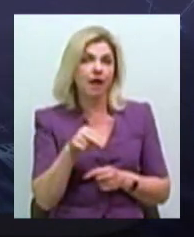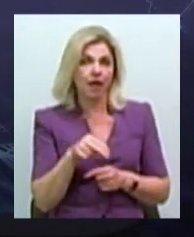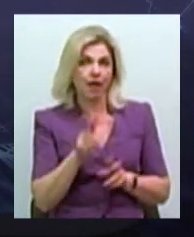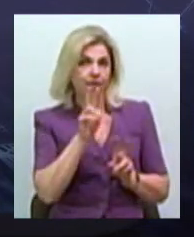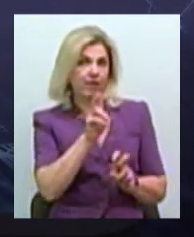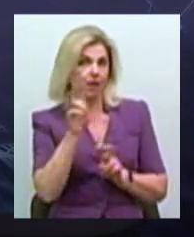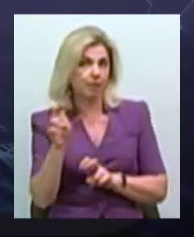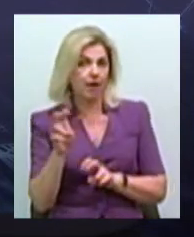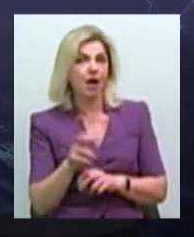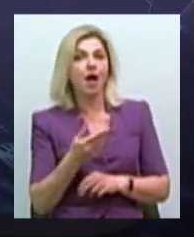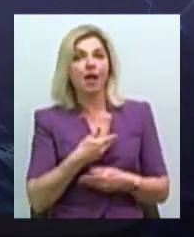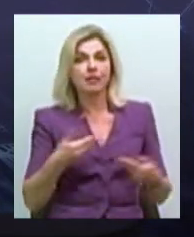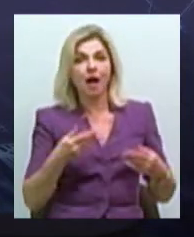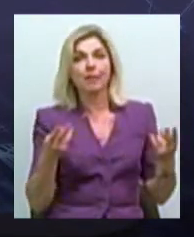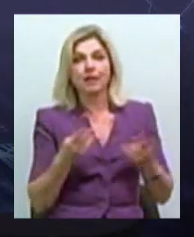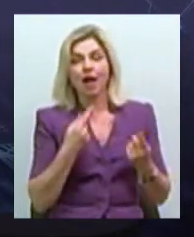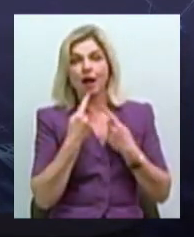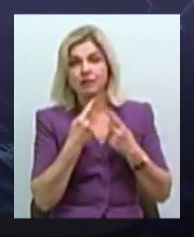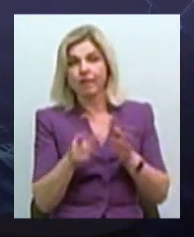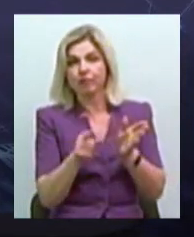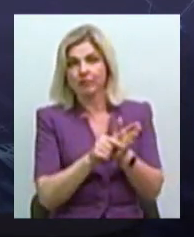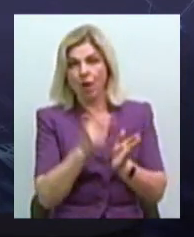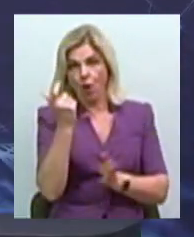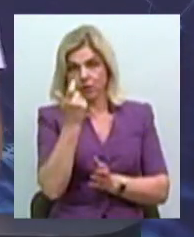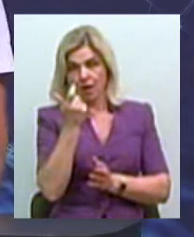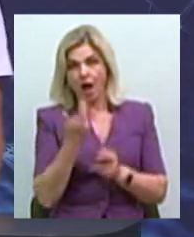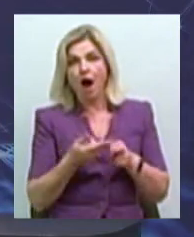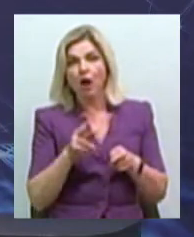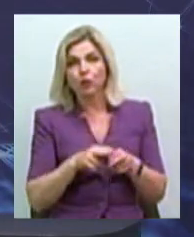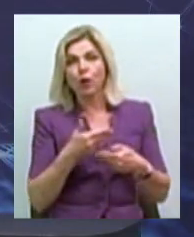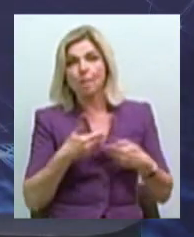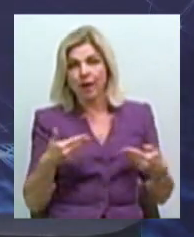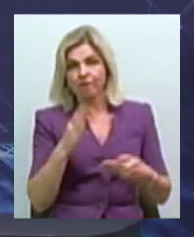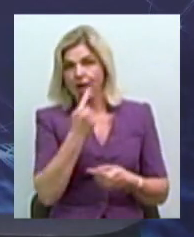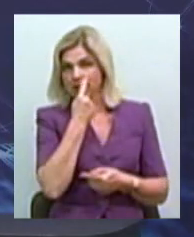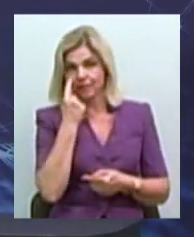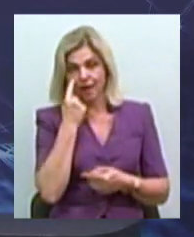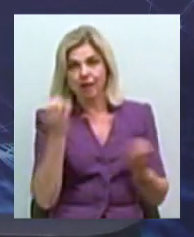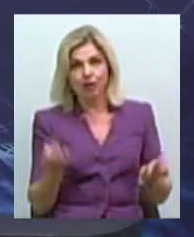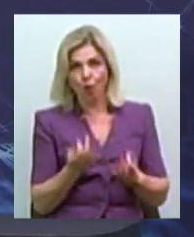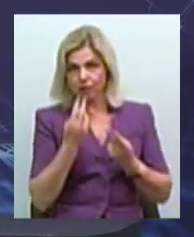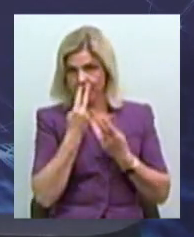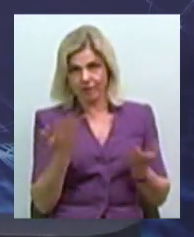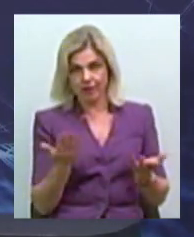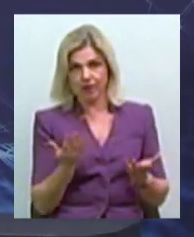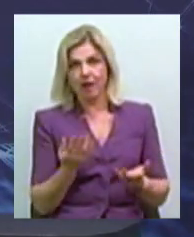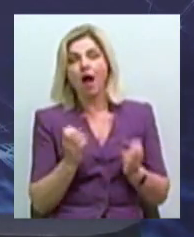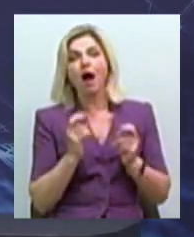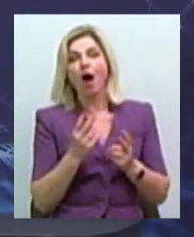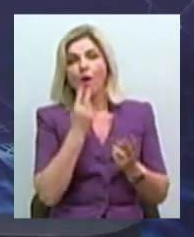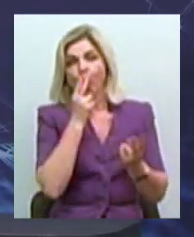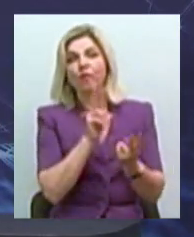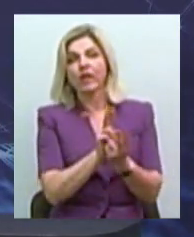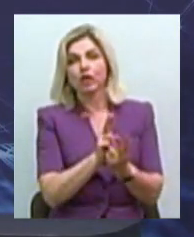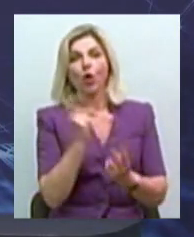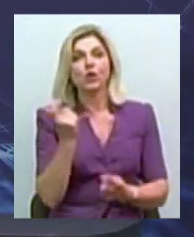есть, по сути, нам надо разговаривать с собственниками, которых мы глаза никогда не видели. Вопрос. Как бы увидеть собственников и с ними пообщаться будет